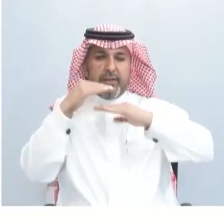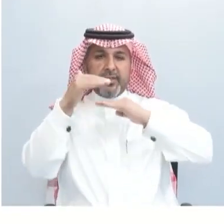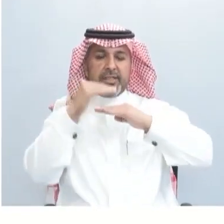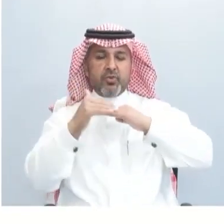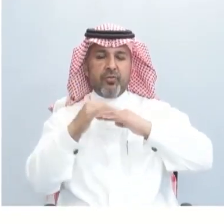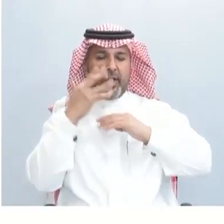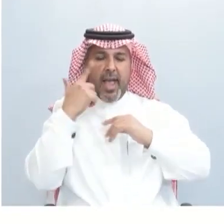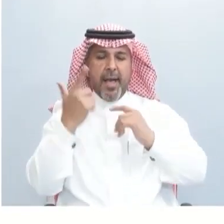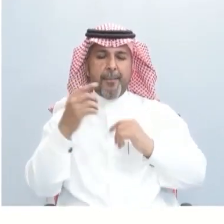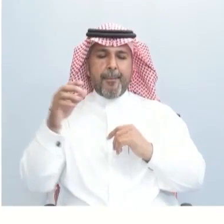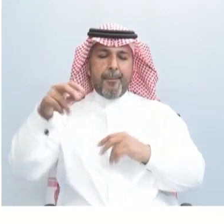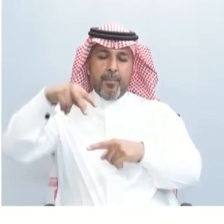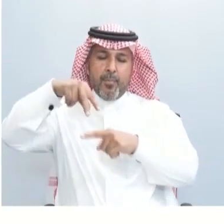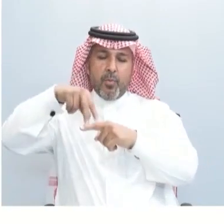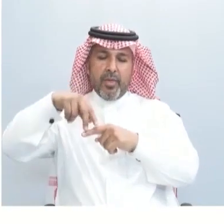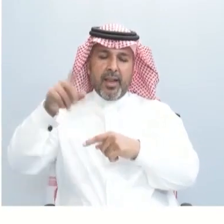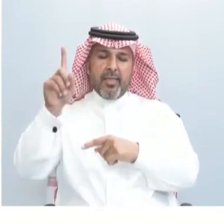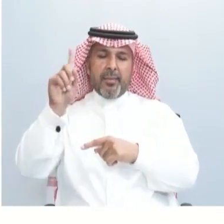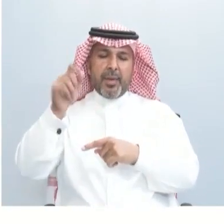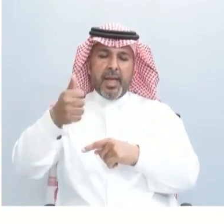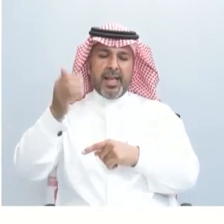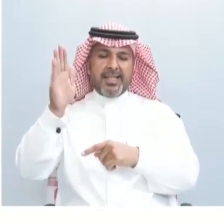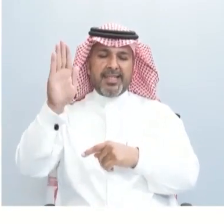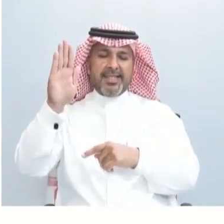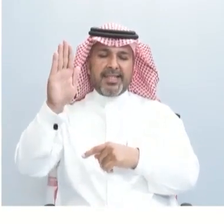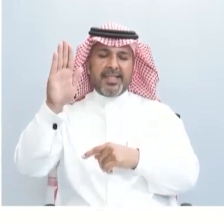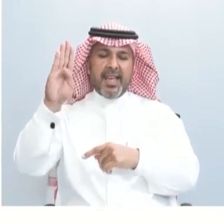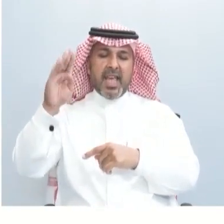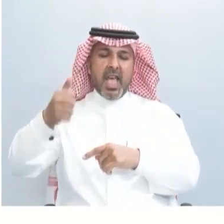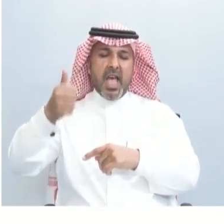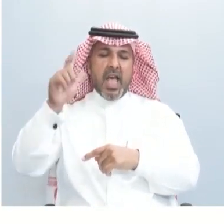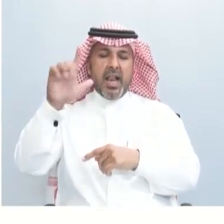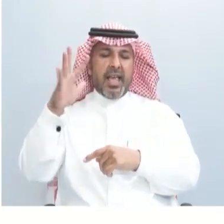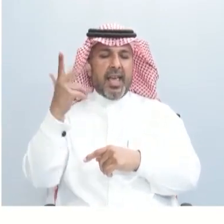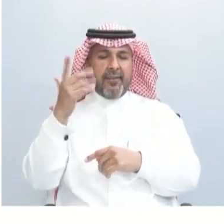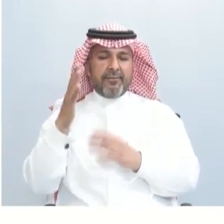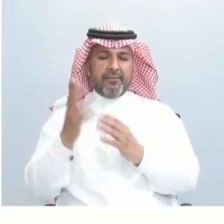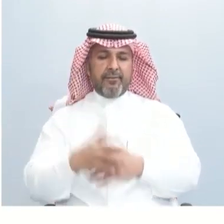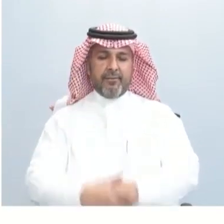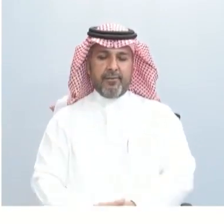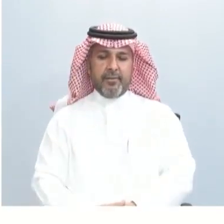عدد الطرق لايجاد عدد طرق الاختيار كيف ممكن نستعملها